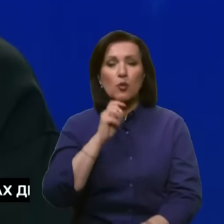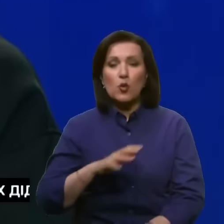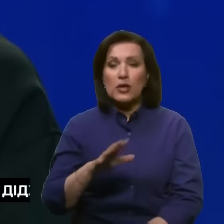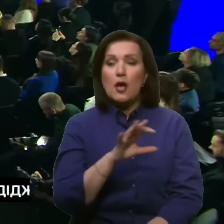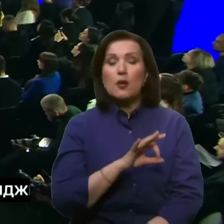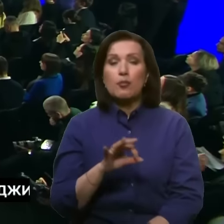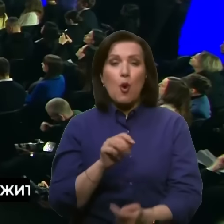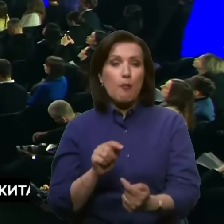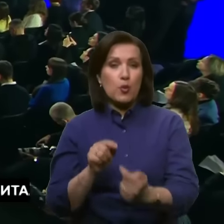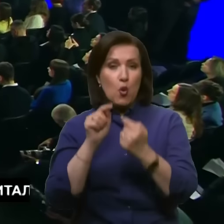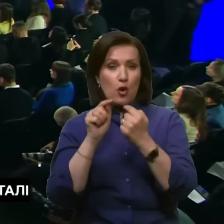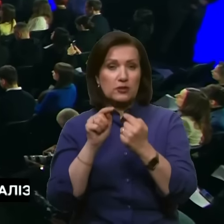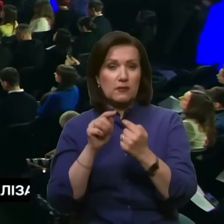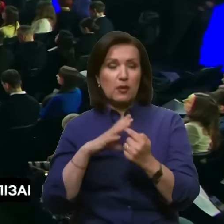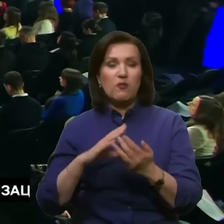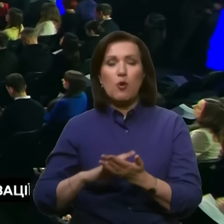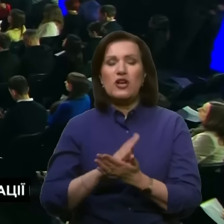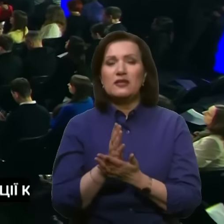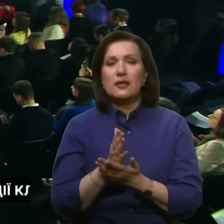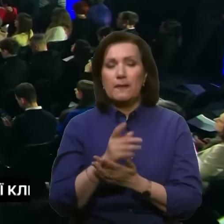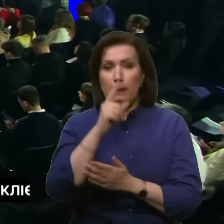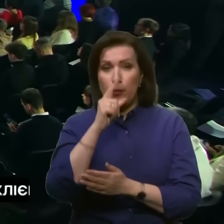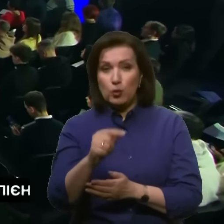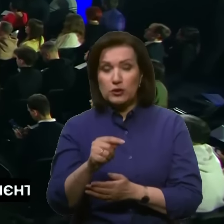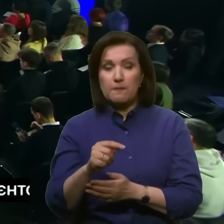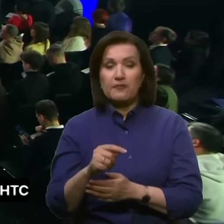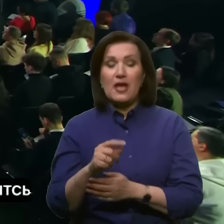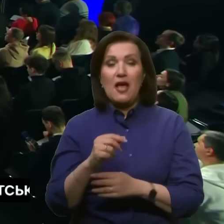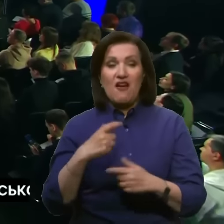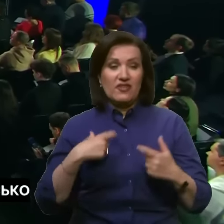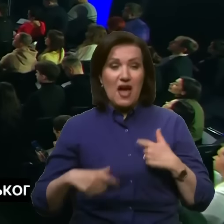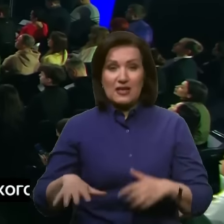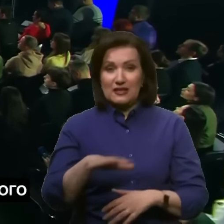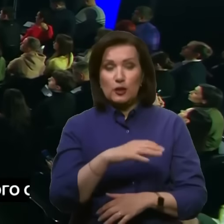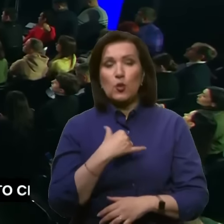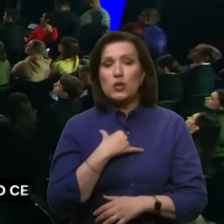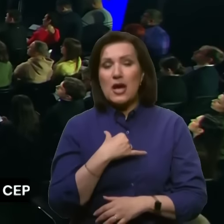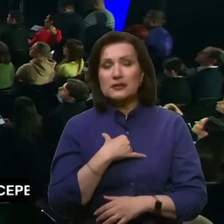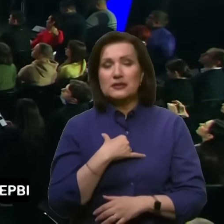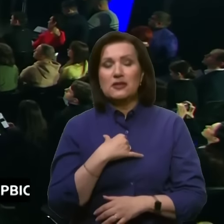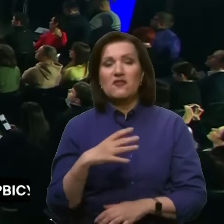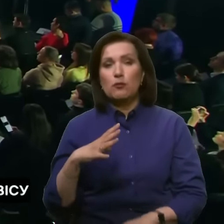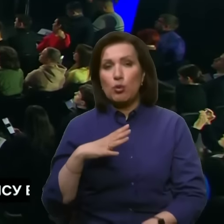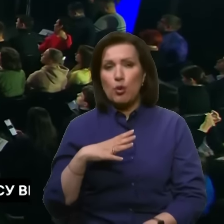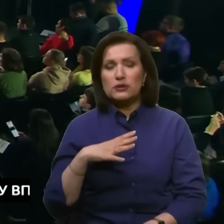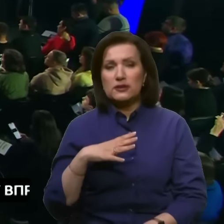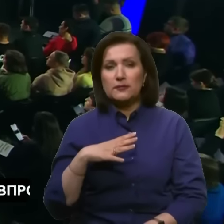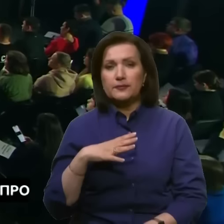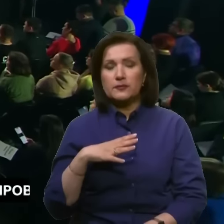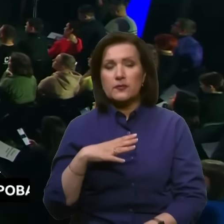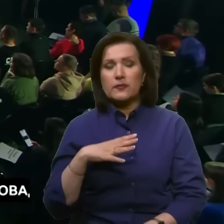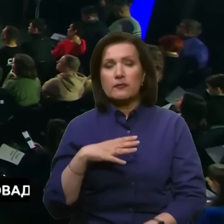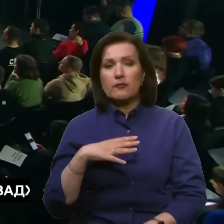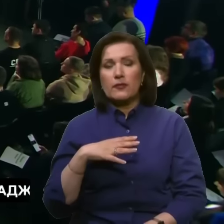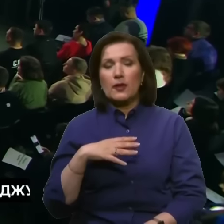і про був проти політики Путіна. На полях Аргентини у нас відбулось